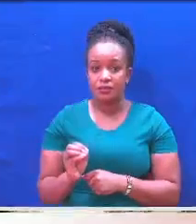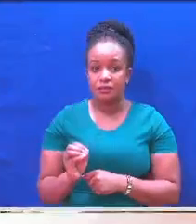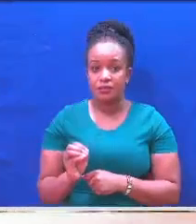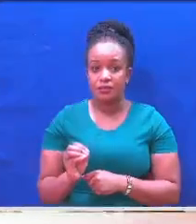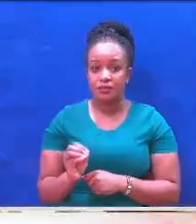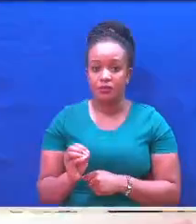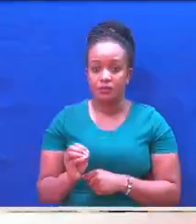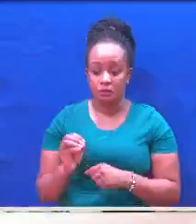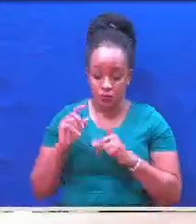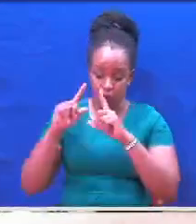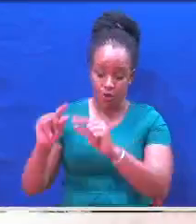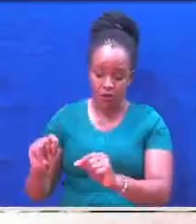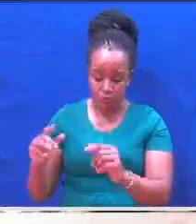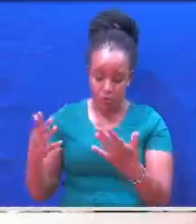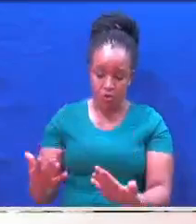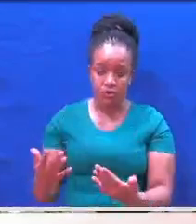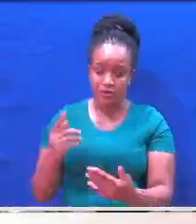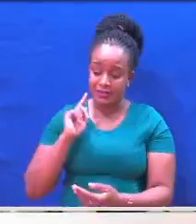nusu, akaniambia mama